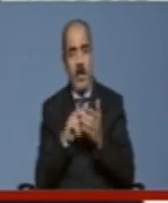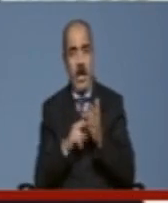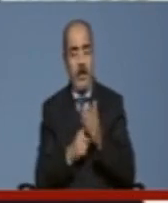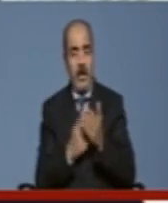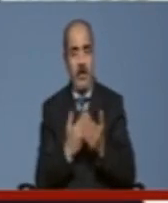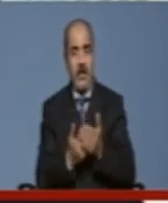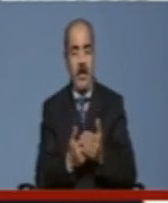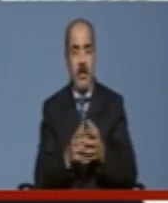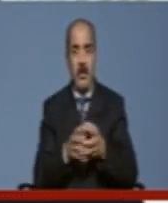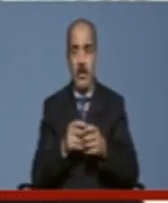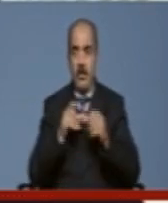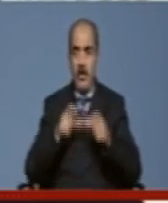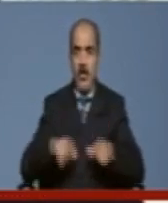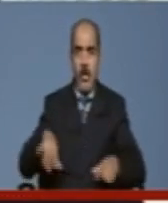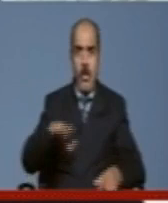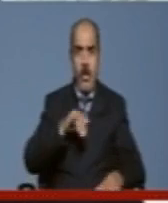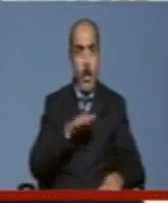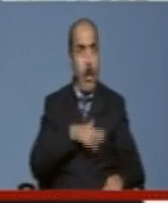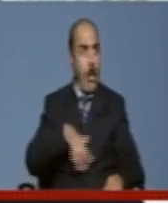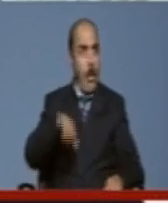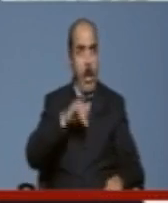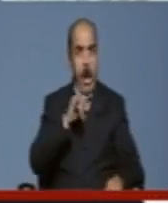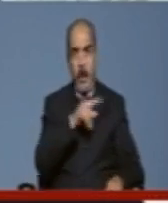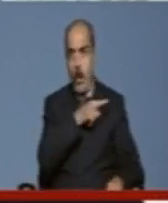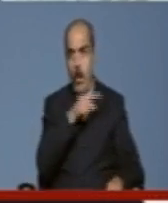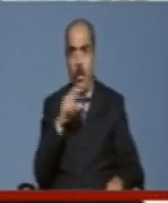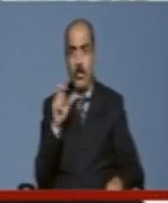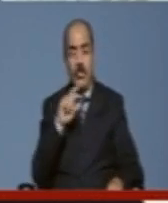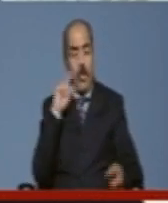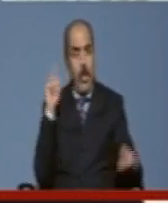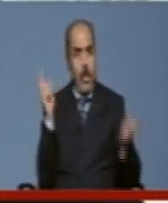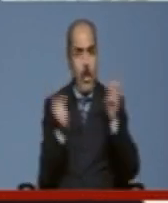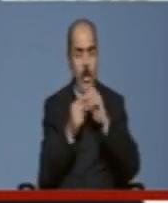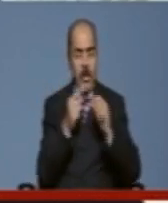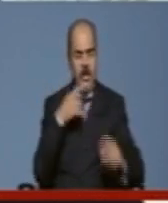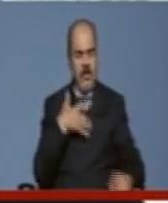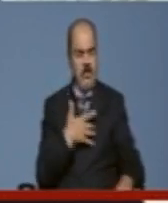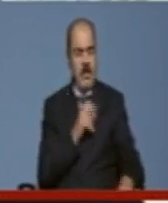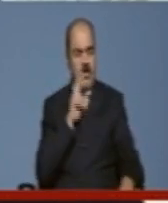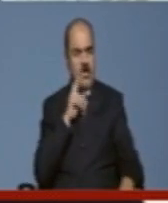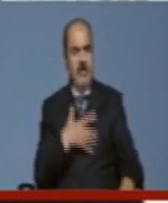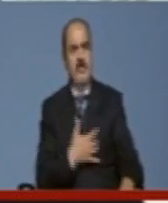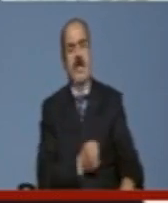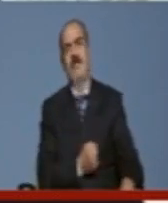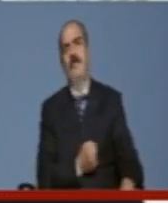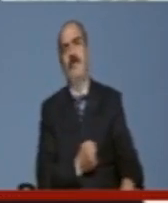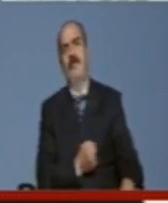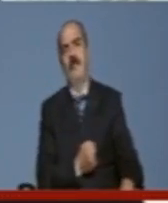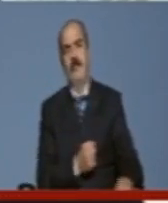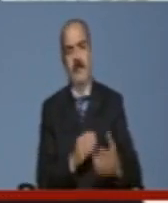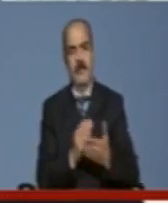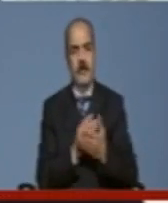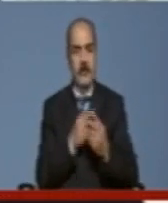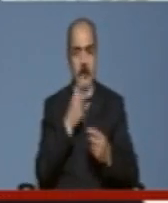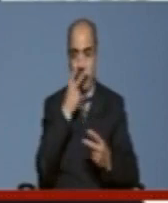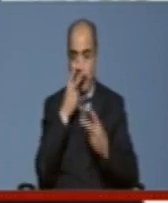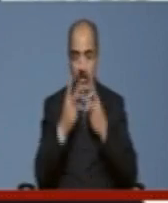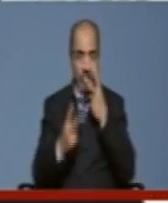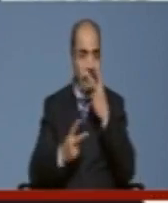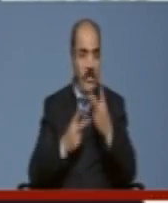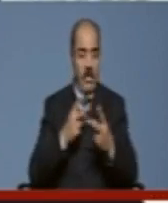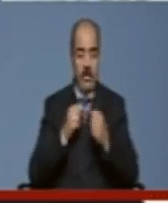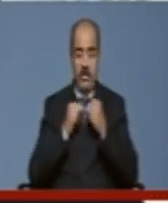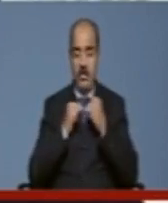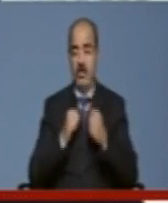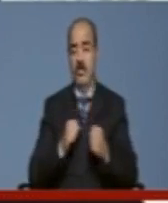لمنطقتنا، وان الرأي العام العربي والإسلامي متأثر جدا جدا ومقدر جدا جدا قد ايه